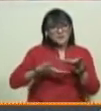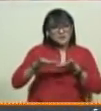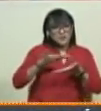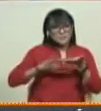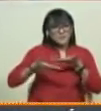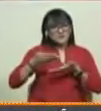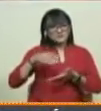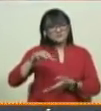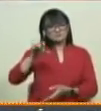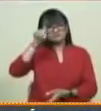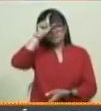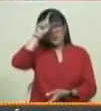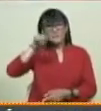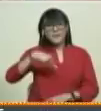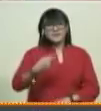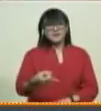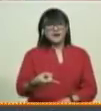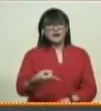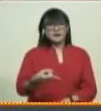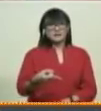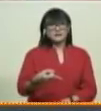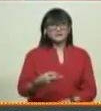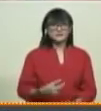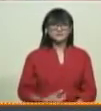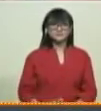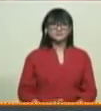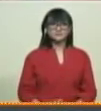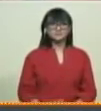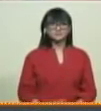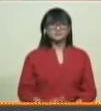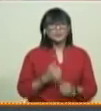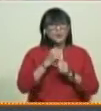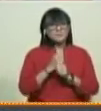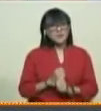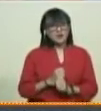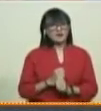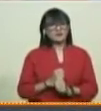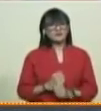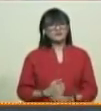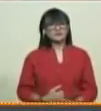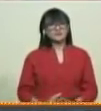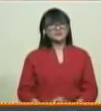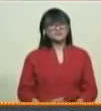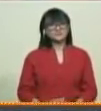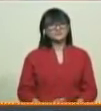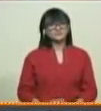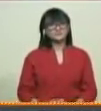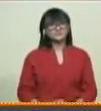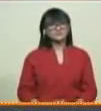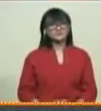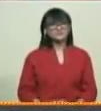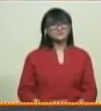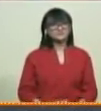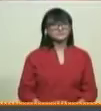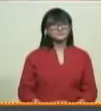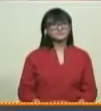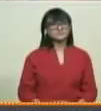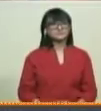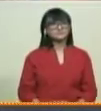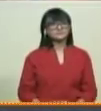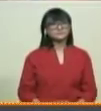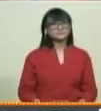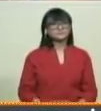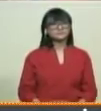en Estambul mañana. Türk Hava Yolları'nın tam olarak Venezuela'ya yerleşmesini ben de teşvik